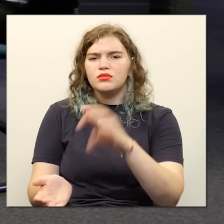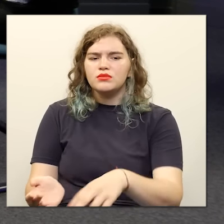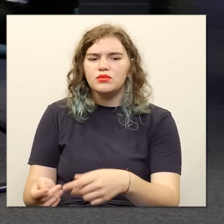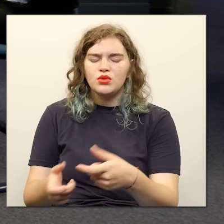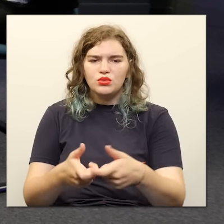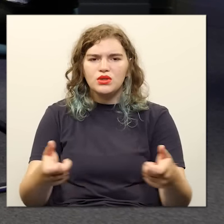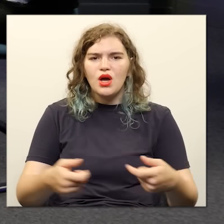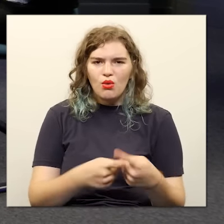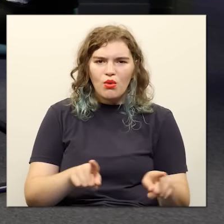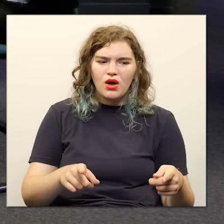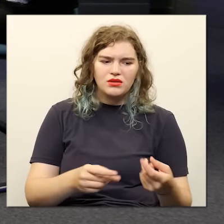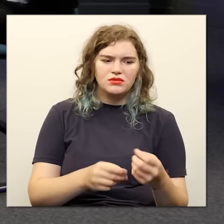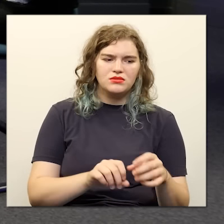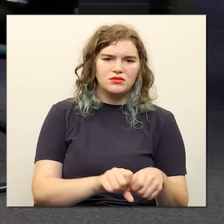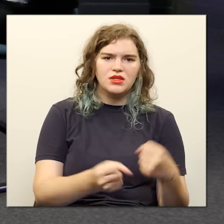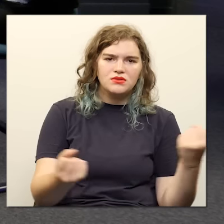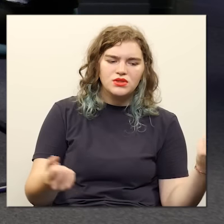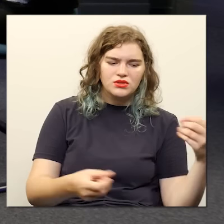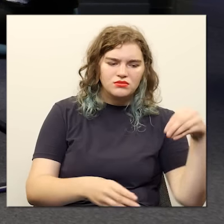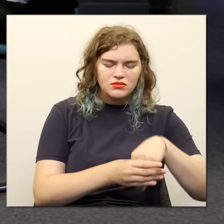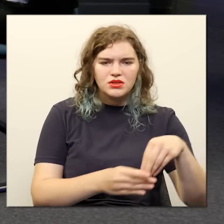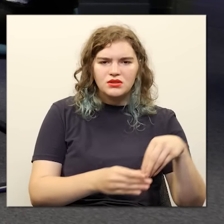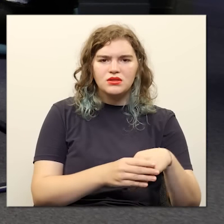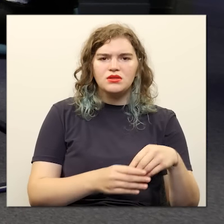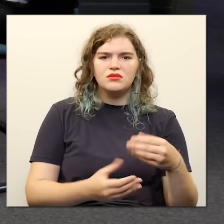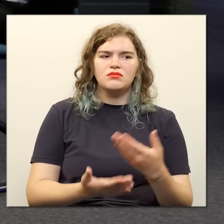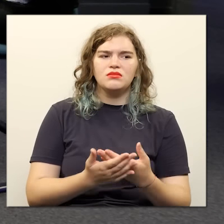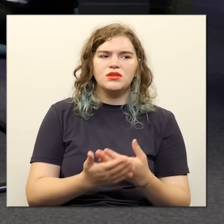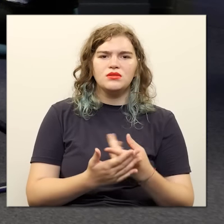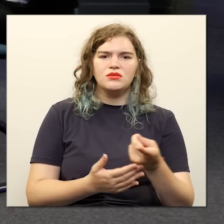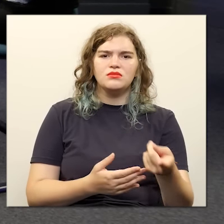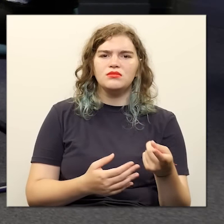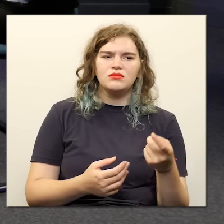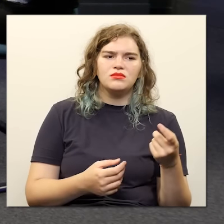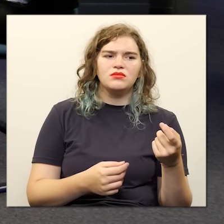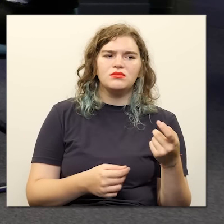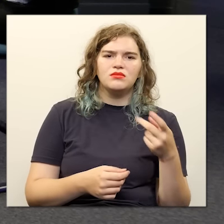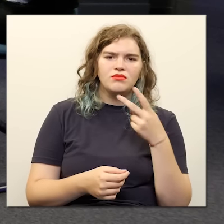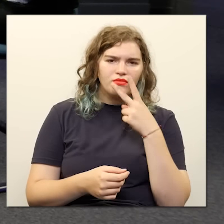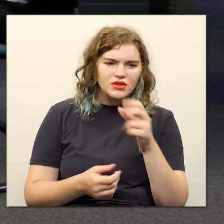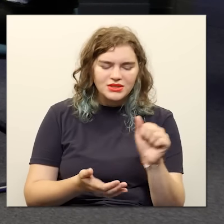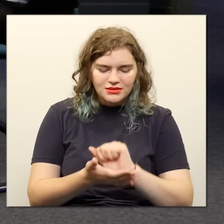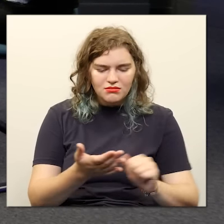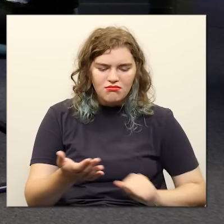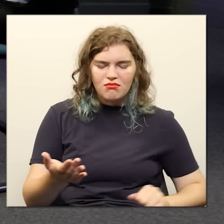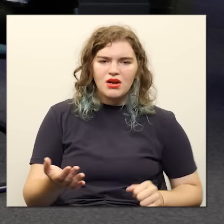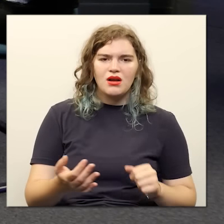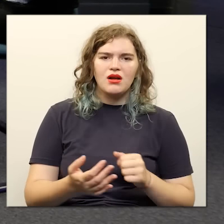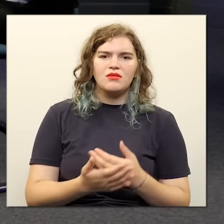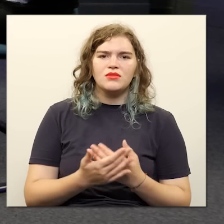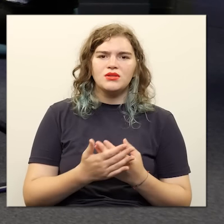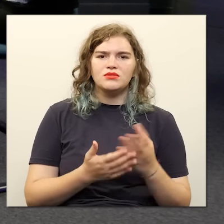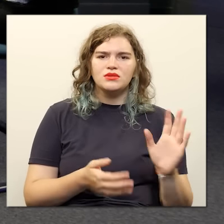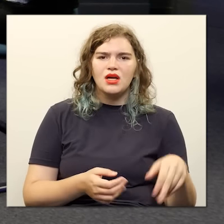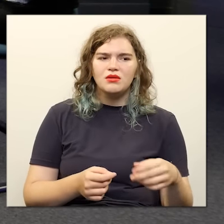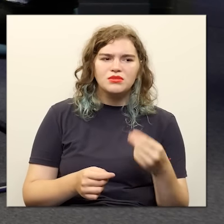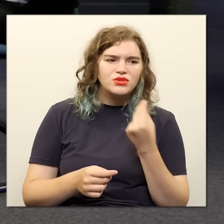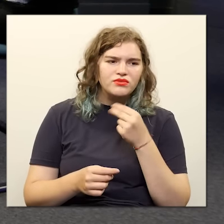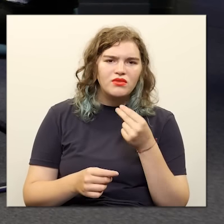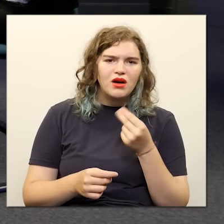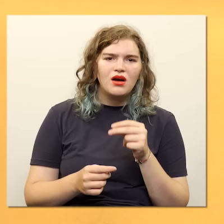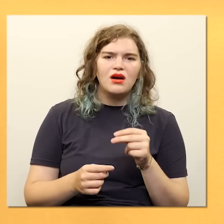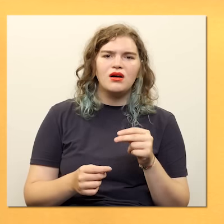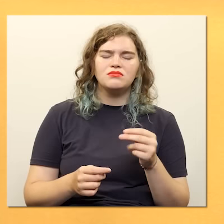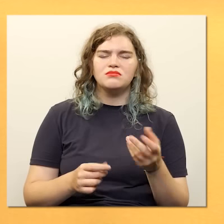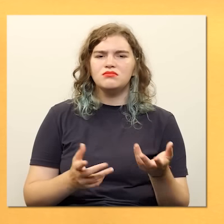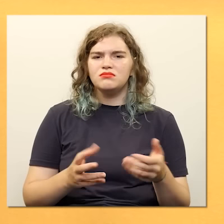o desfăcea, și între cartoane, vezi că mai intră deră, mai... și spăla cartonul ca să obțină niște